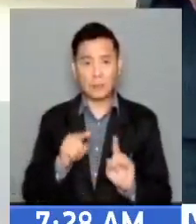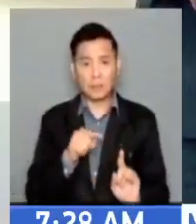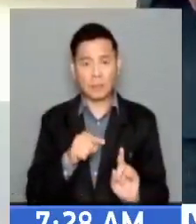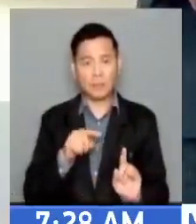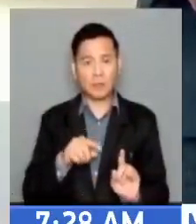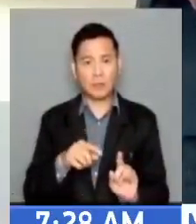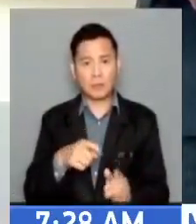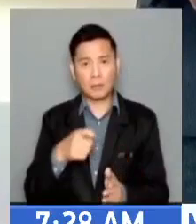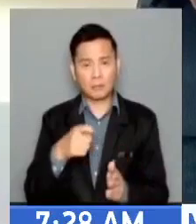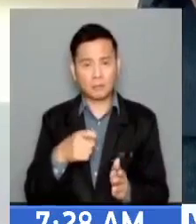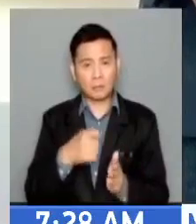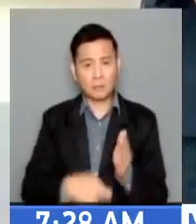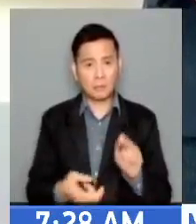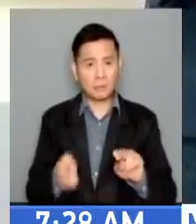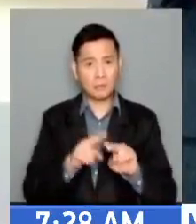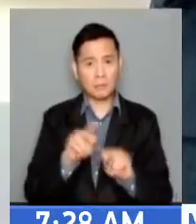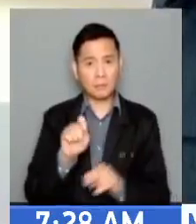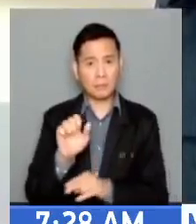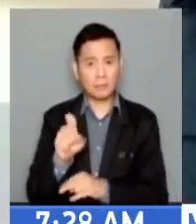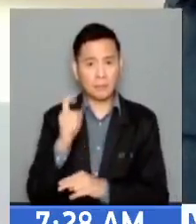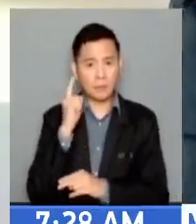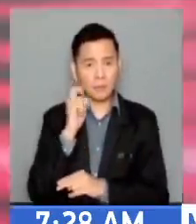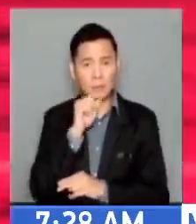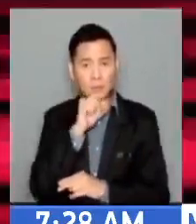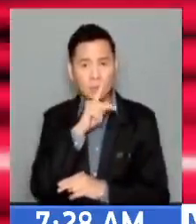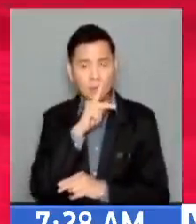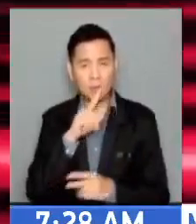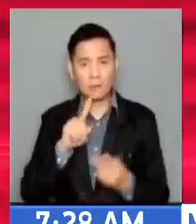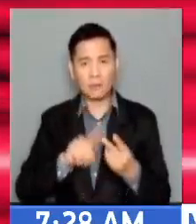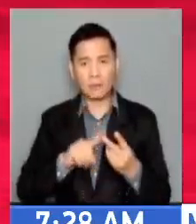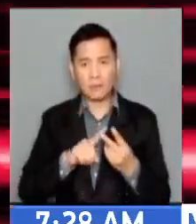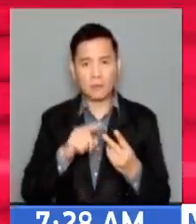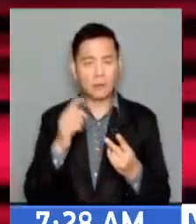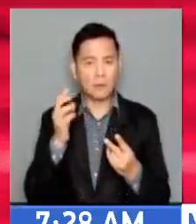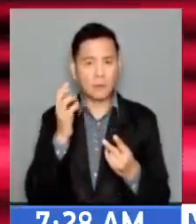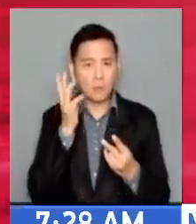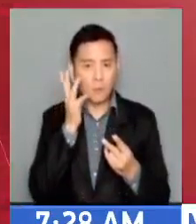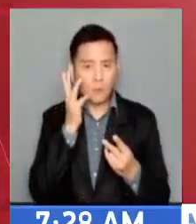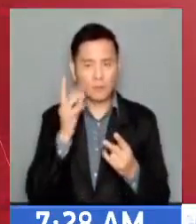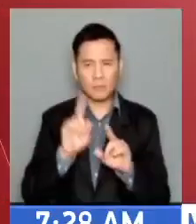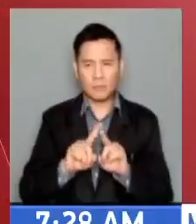na inumin. Live mula sa Quezon City, meron ang balita si James Agustin.